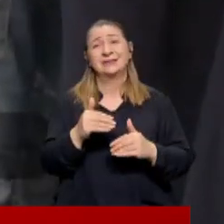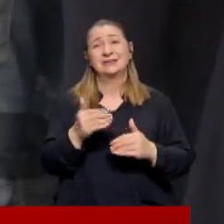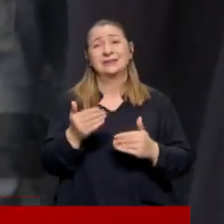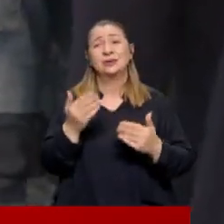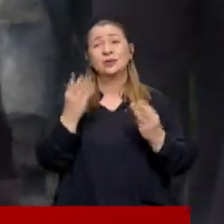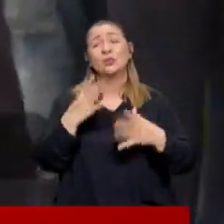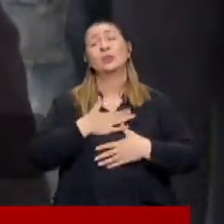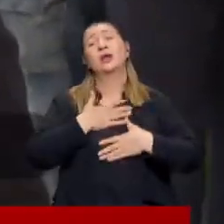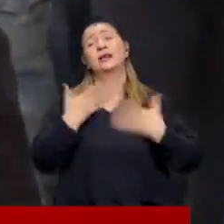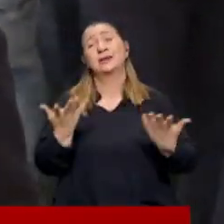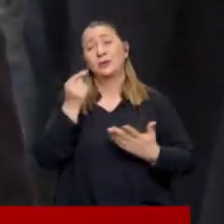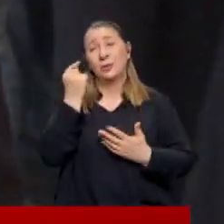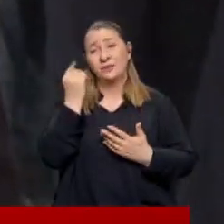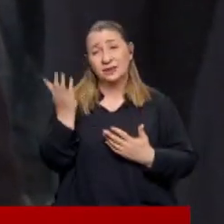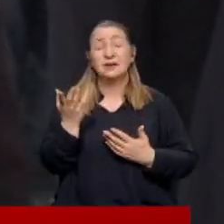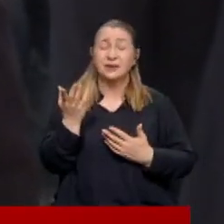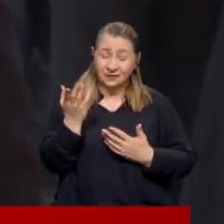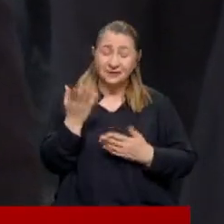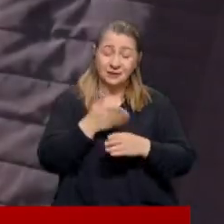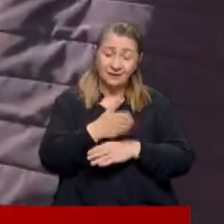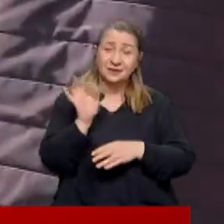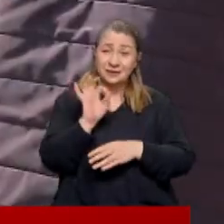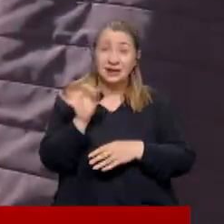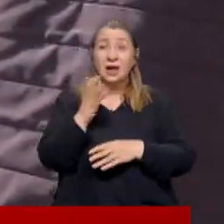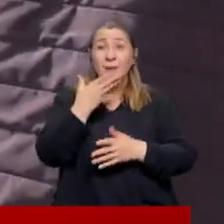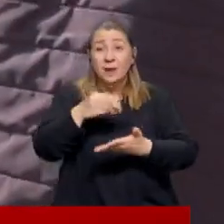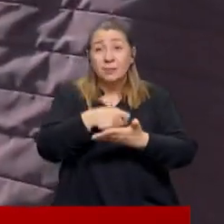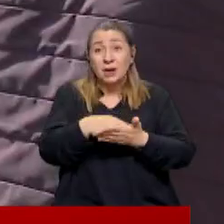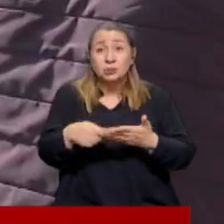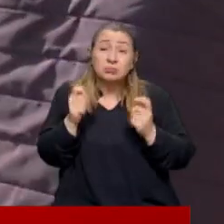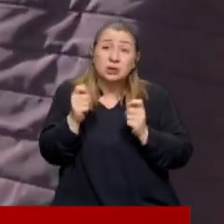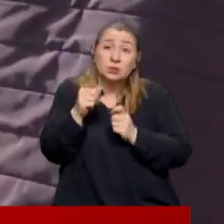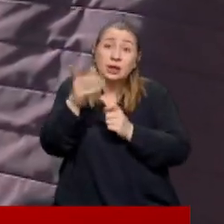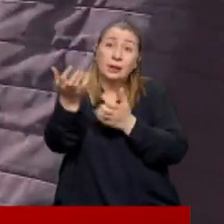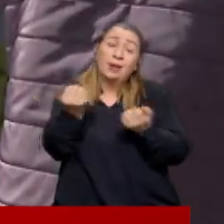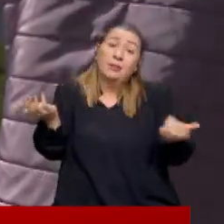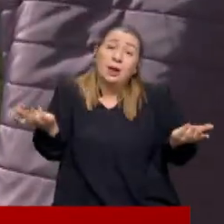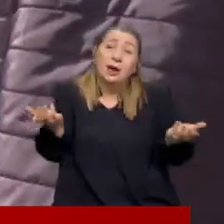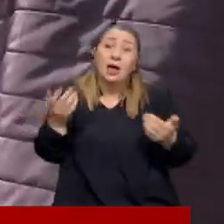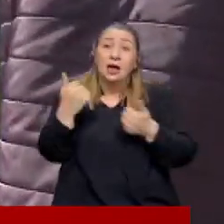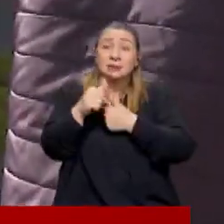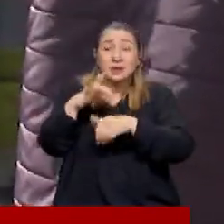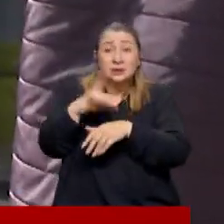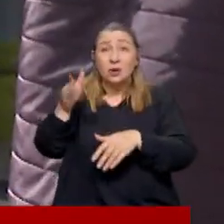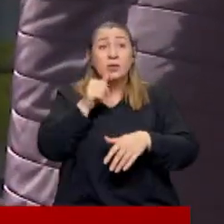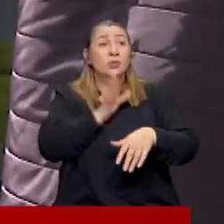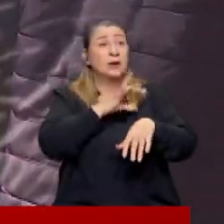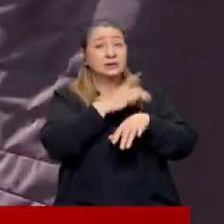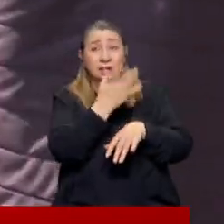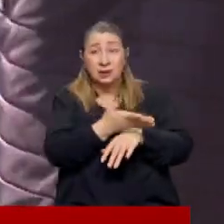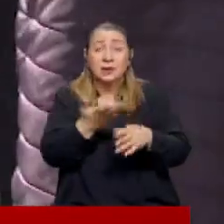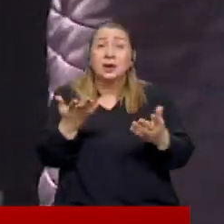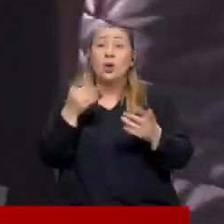oldu Evet evet evet bebek emekli maaşından mecburen Buraya gelmeyi Eşim rahatsız oğlum